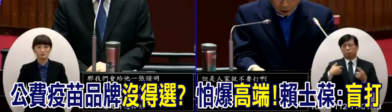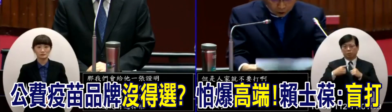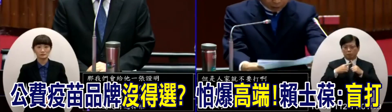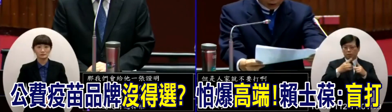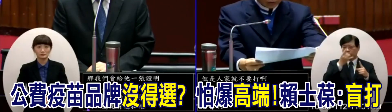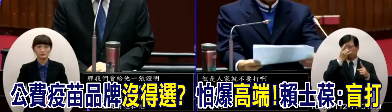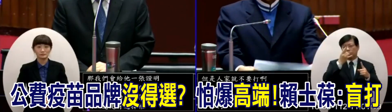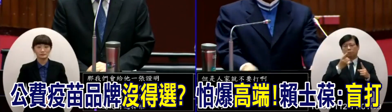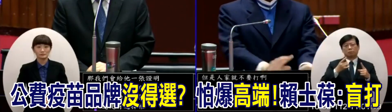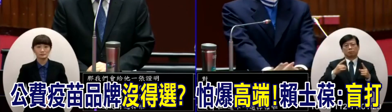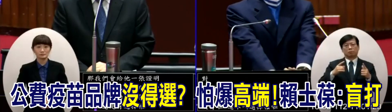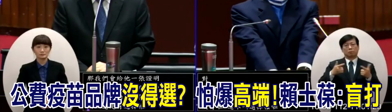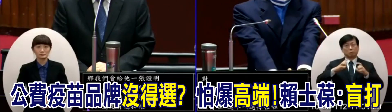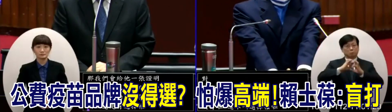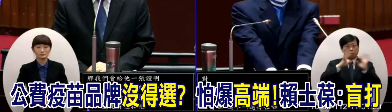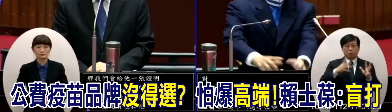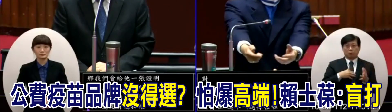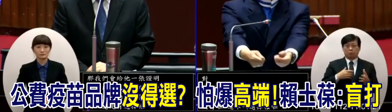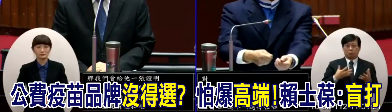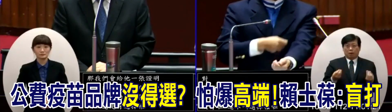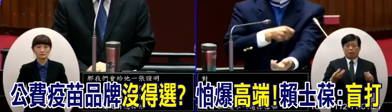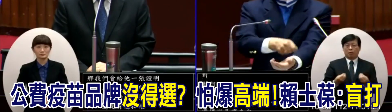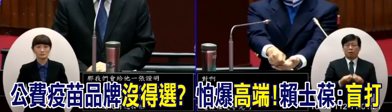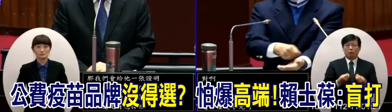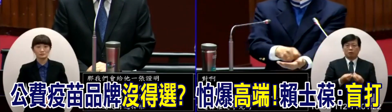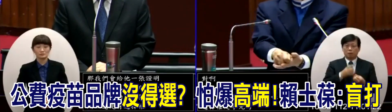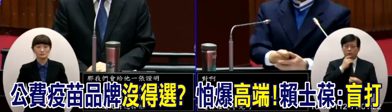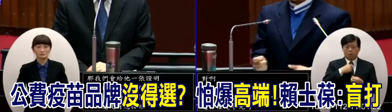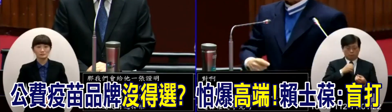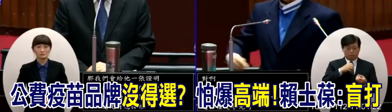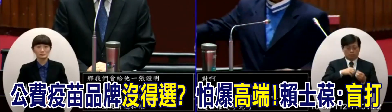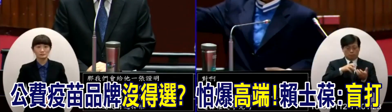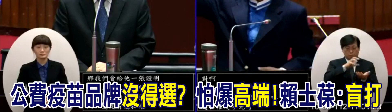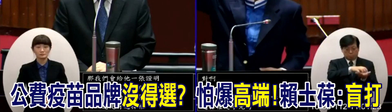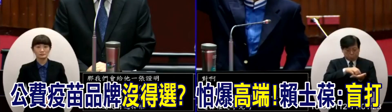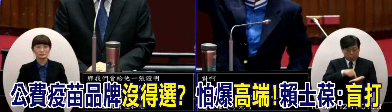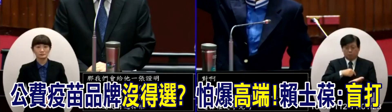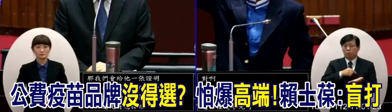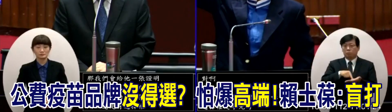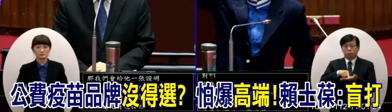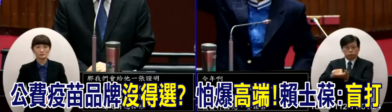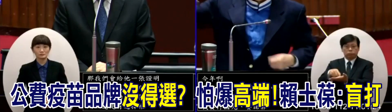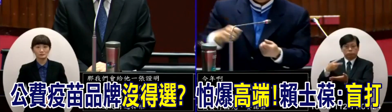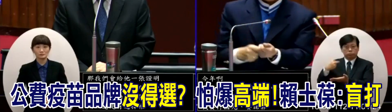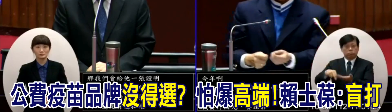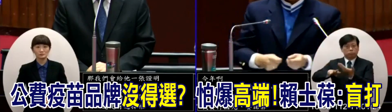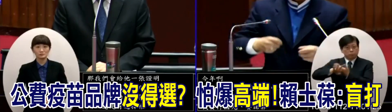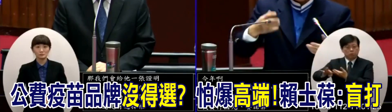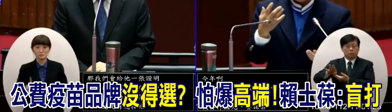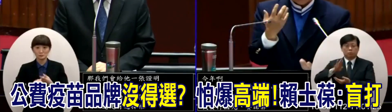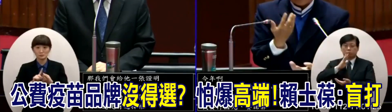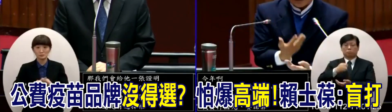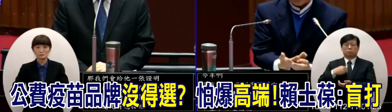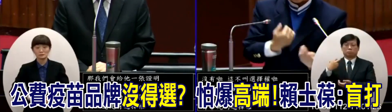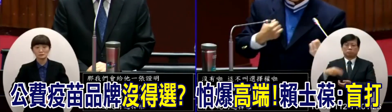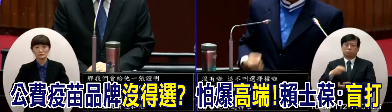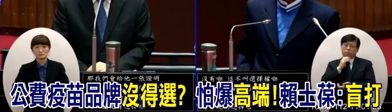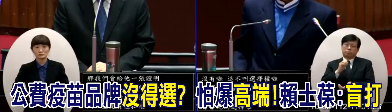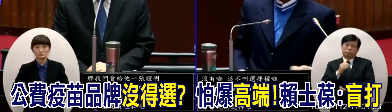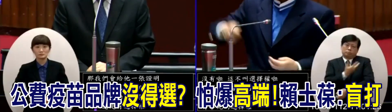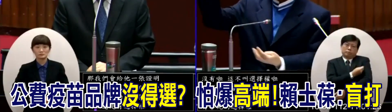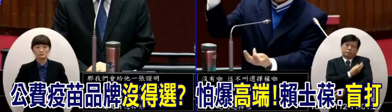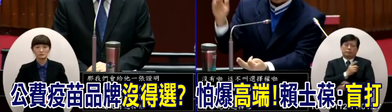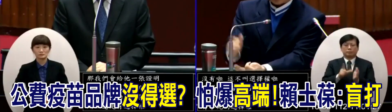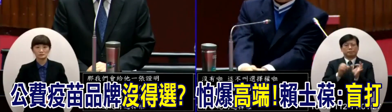知道说，哎呦，我国光我还怕，他你给他一张证明啊，我再提给我靠，然后呢，我就浪费时